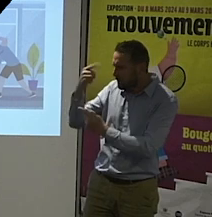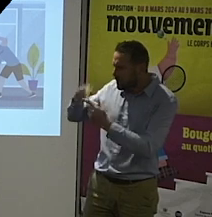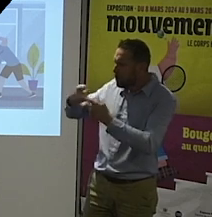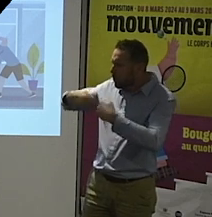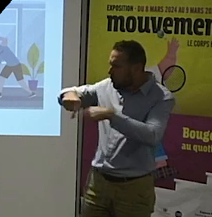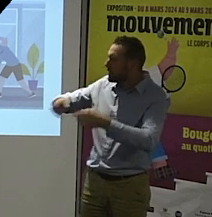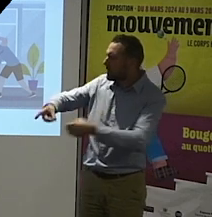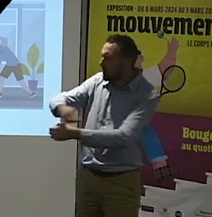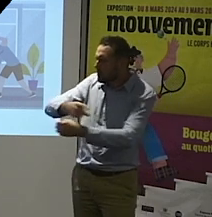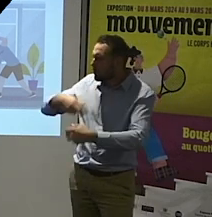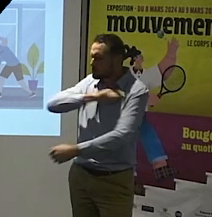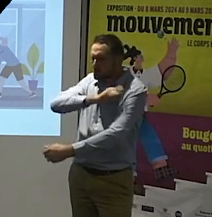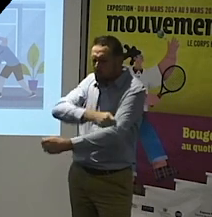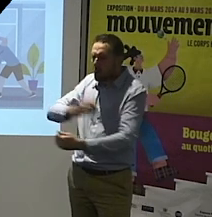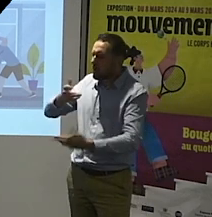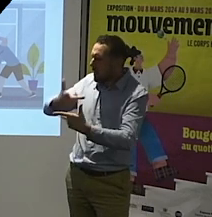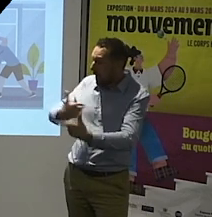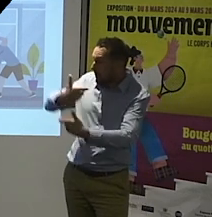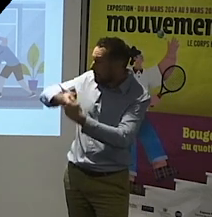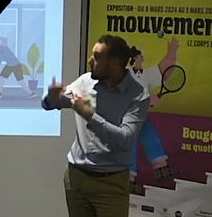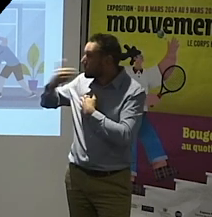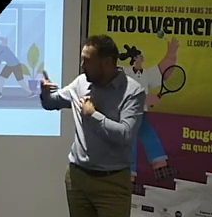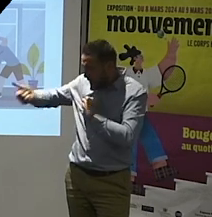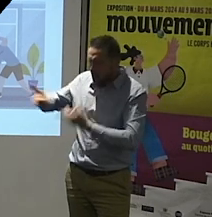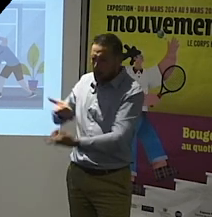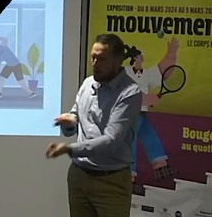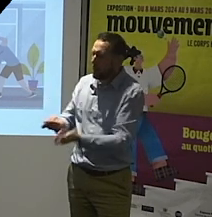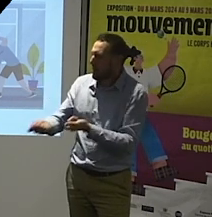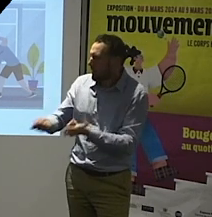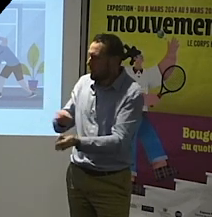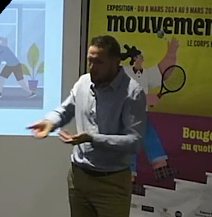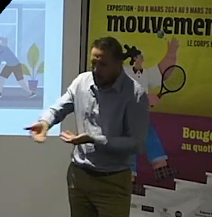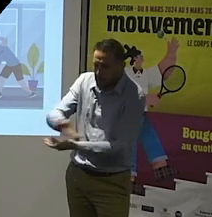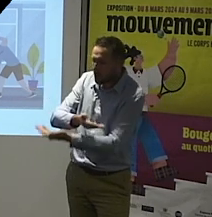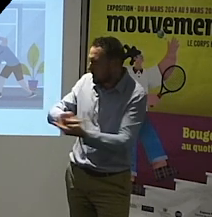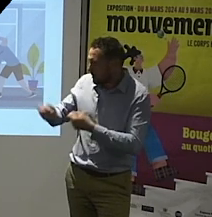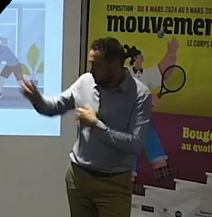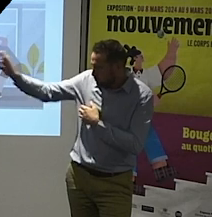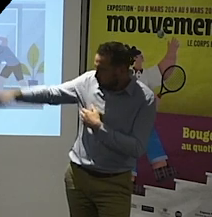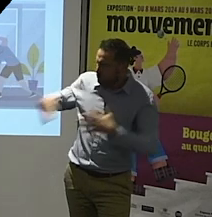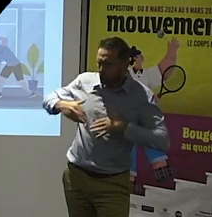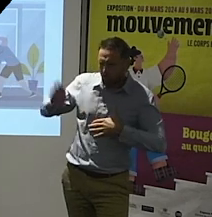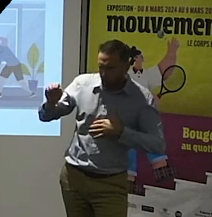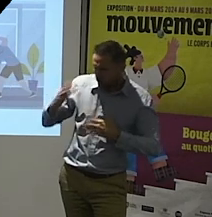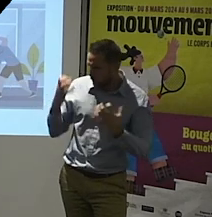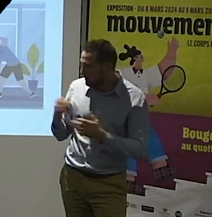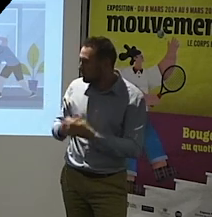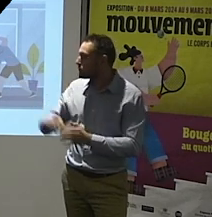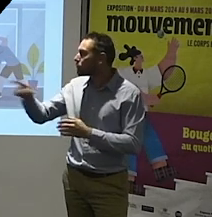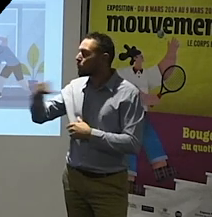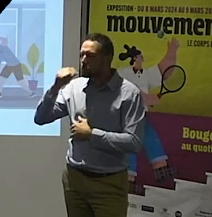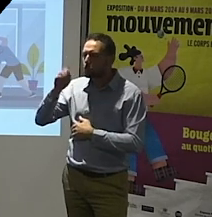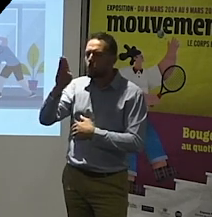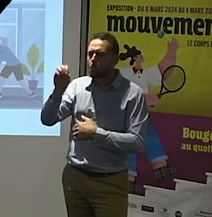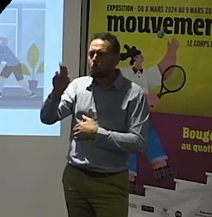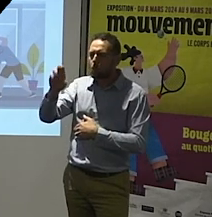va animer les nombreux échanges et témoignages de cette soirée. On remercie Geoffroy Boucard donc, qui est maître